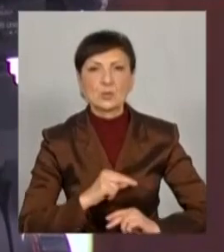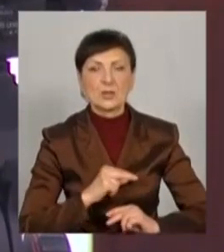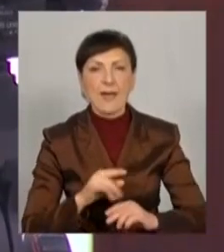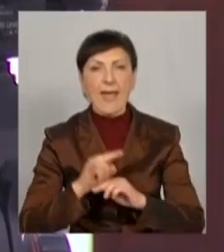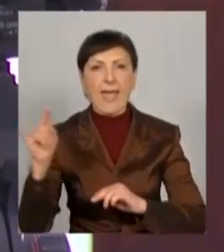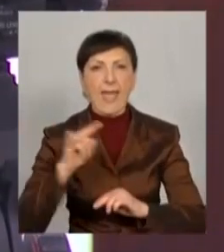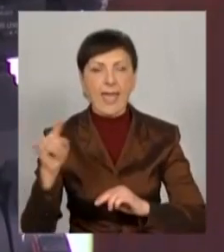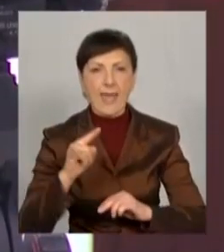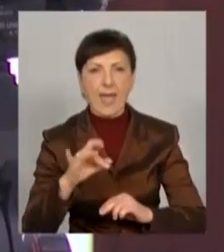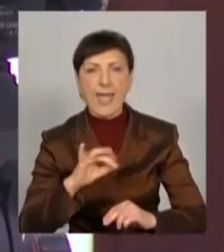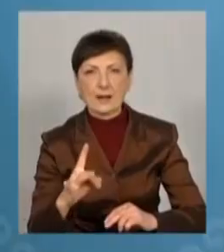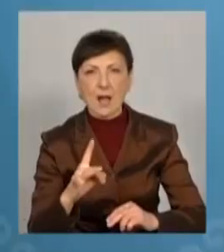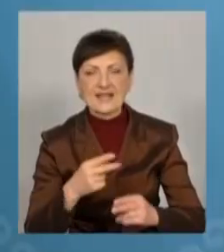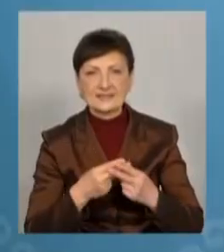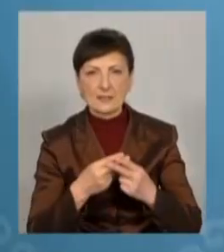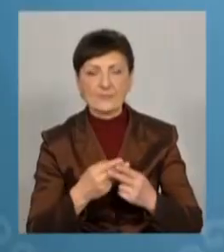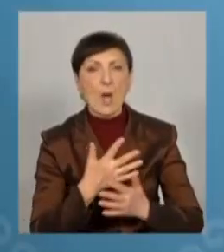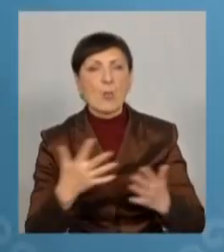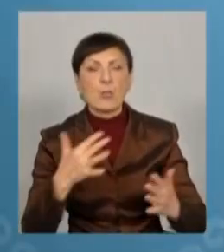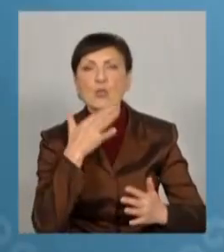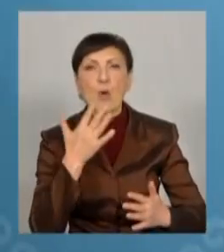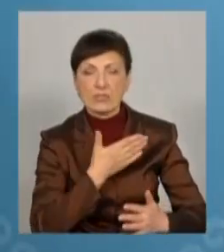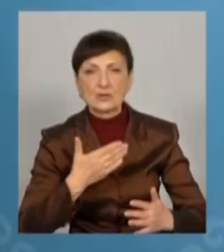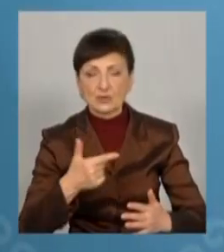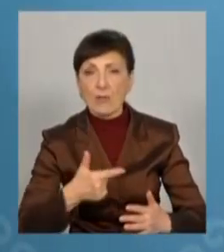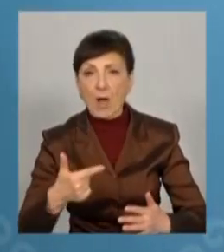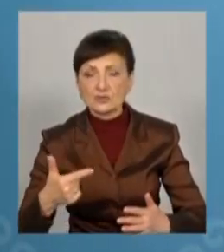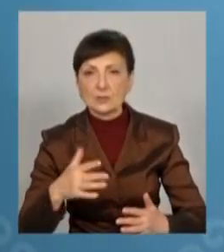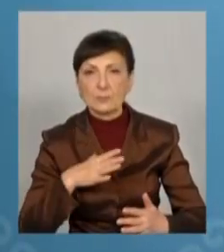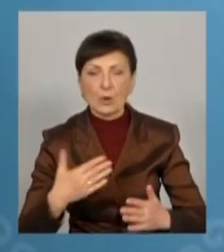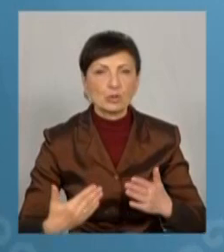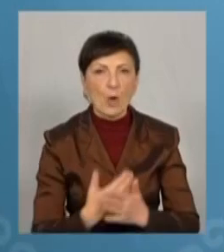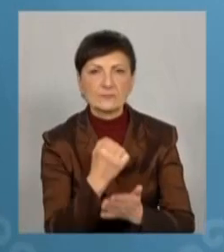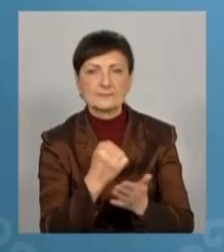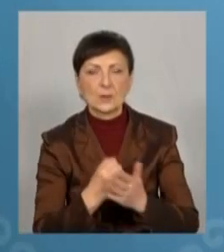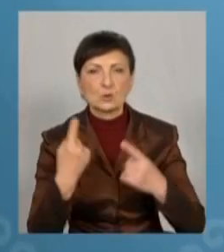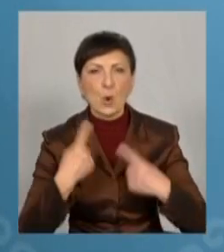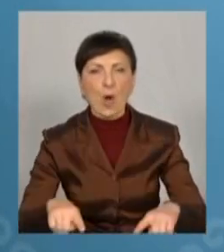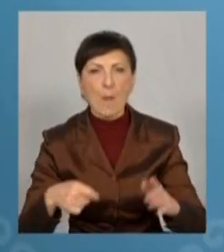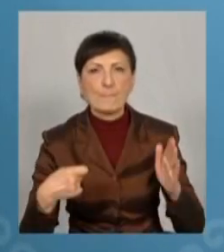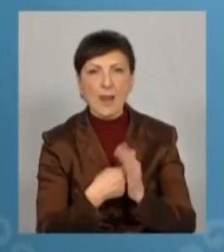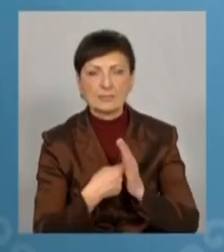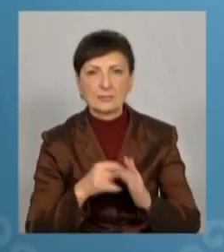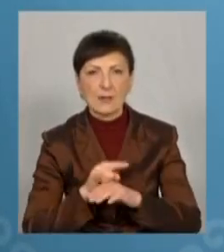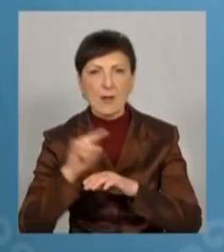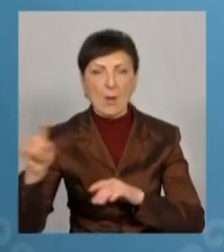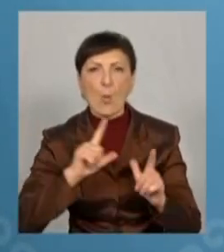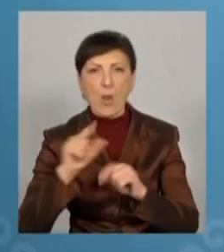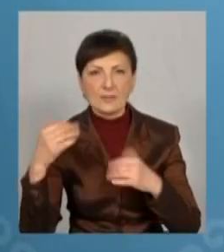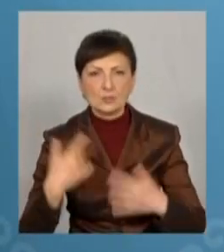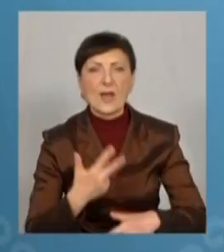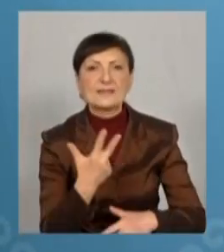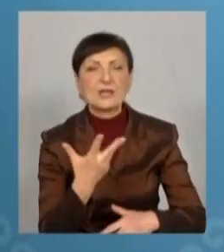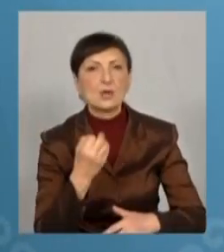Astana. Более десятка наших граждан были перебронированы билеты другими авиалиниями, они улетели. Трое еще не